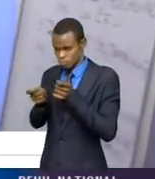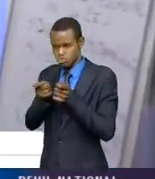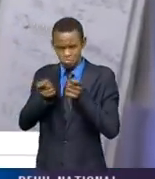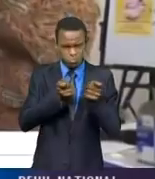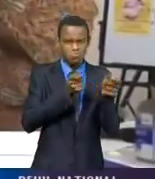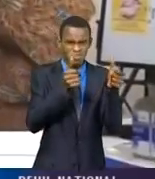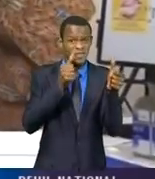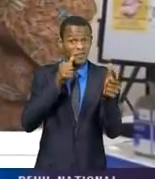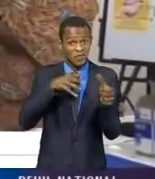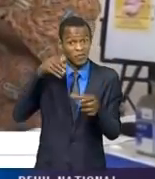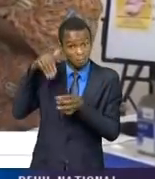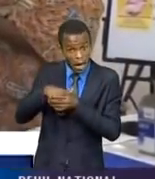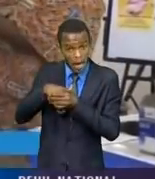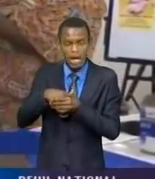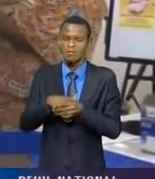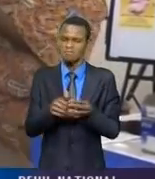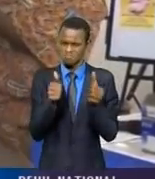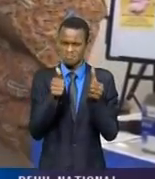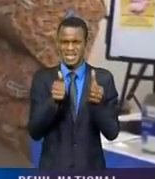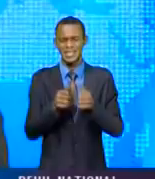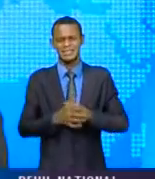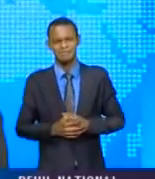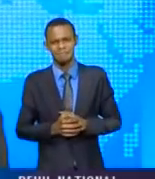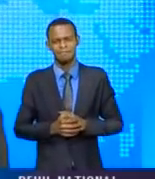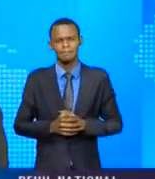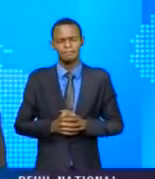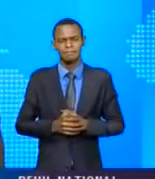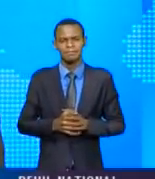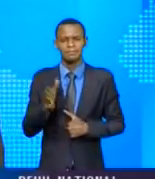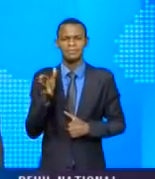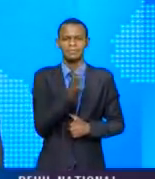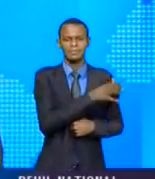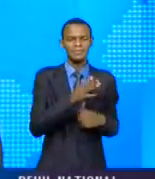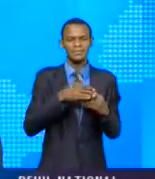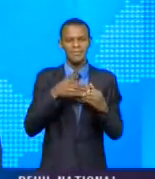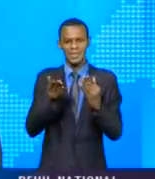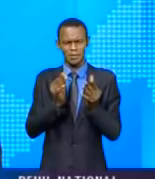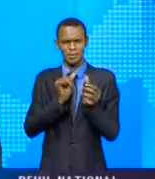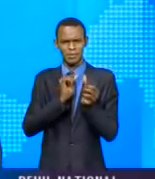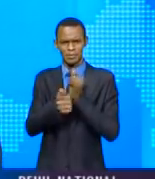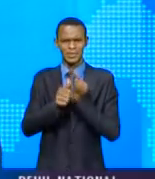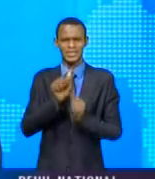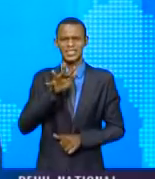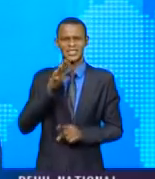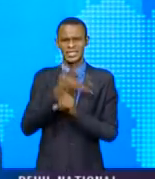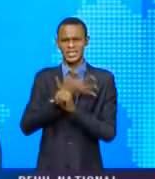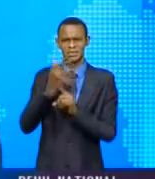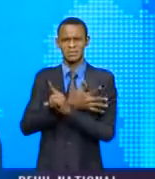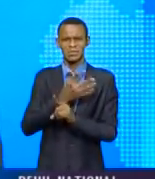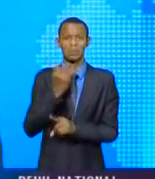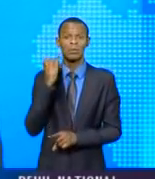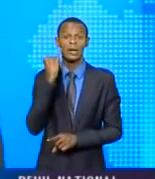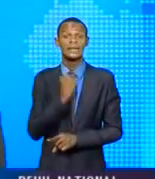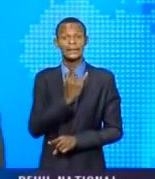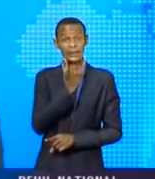rayonnements et la crédibilité d'hélico faible après avoir passé cinq mois en israël pour raison des soins médicaux